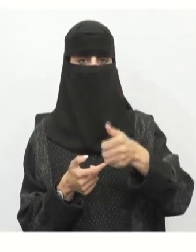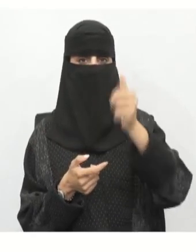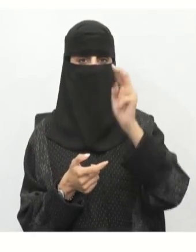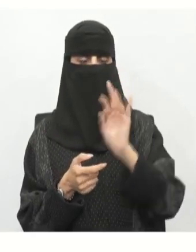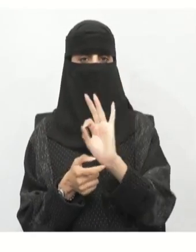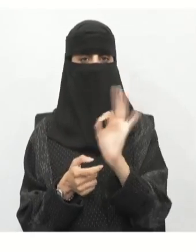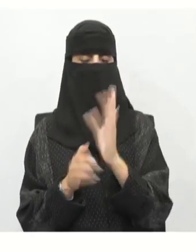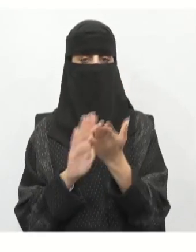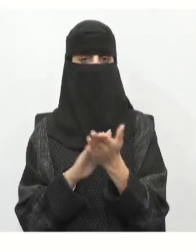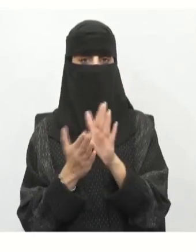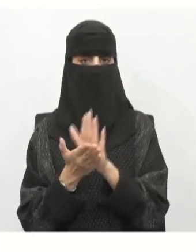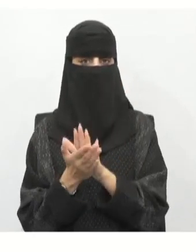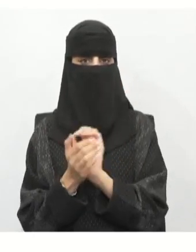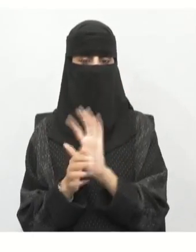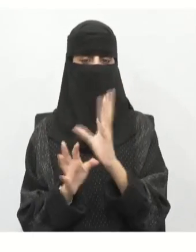فائدتها